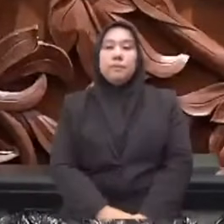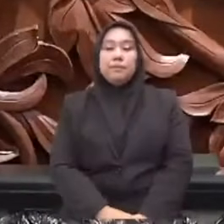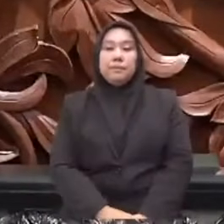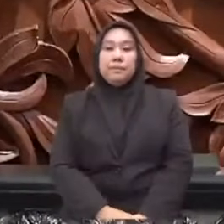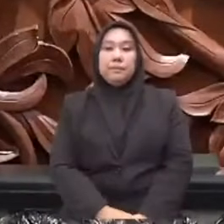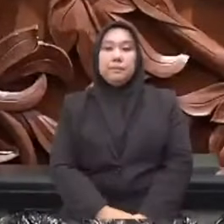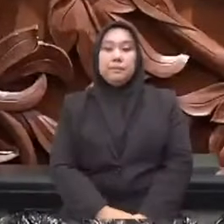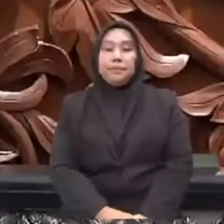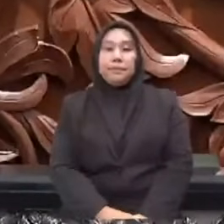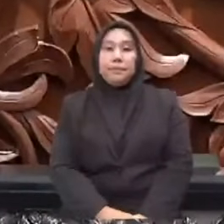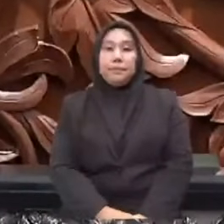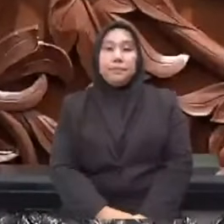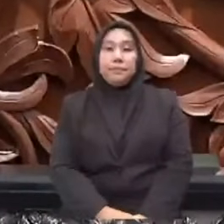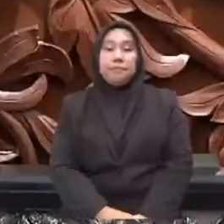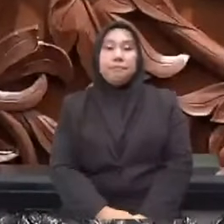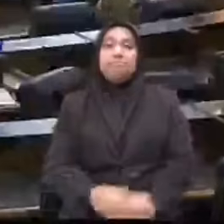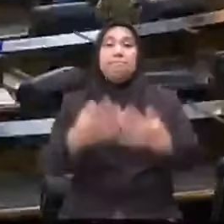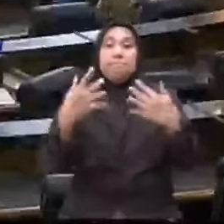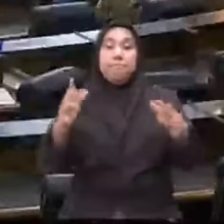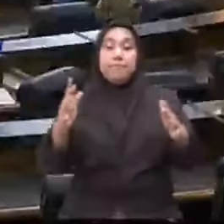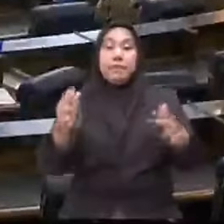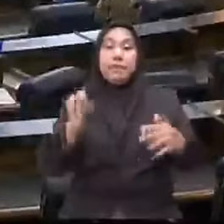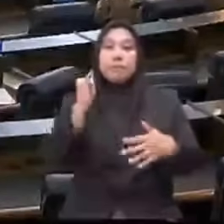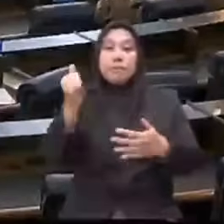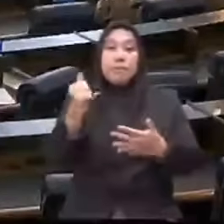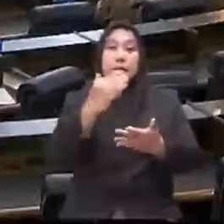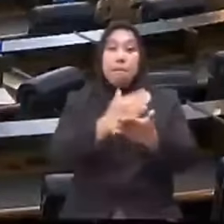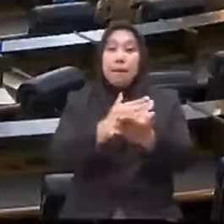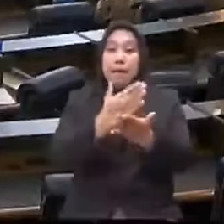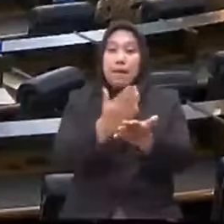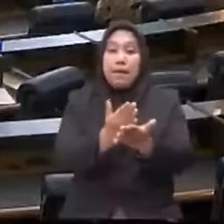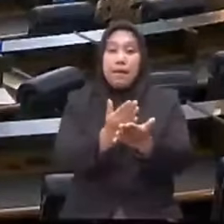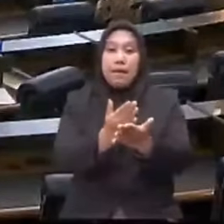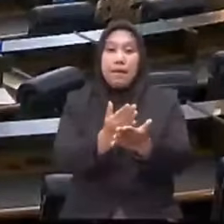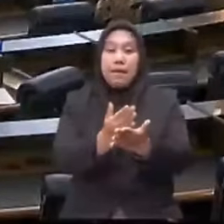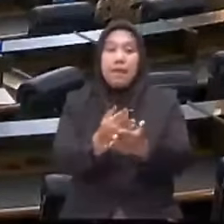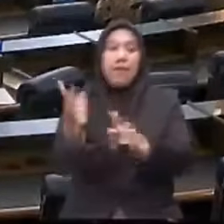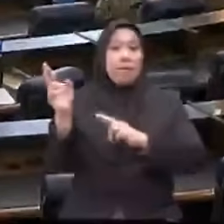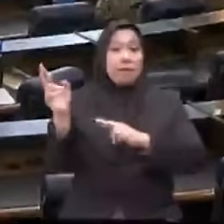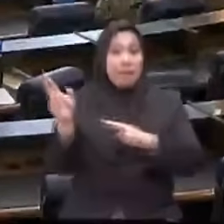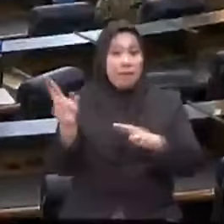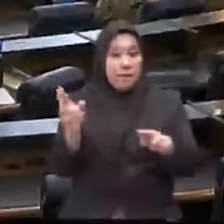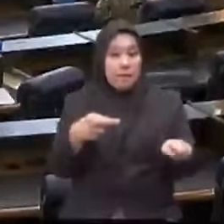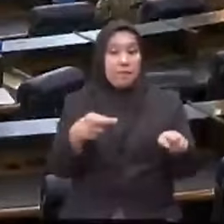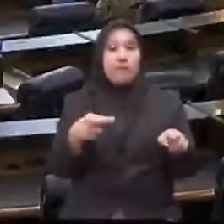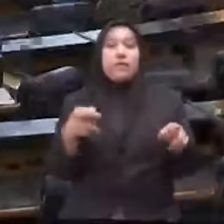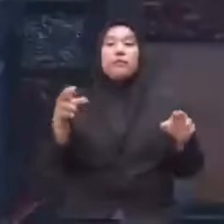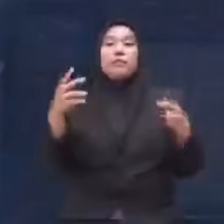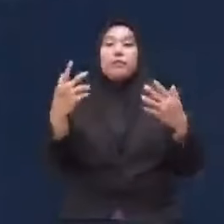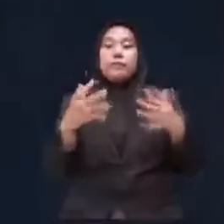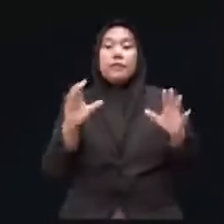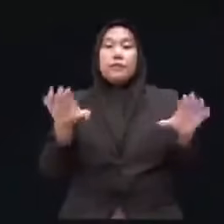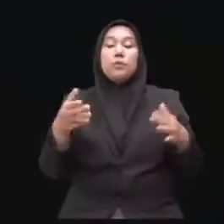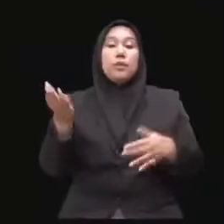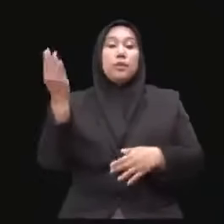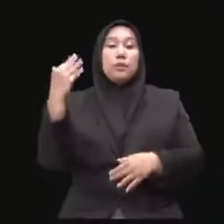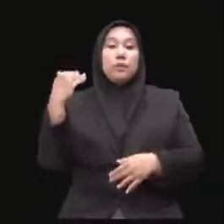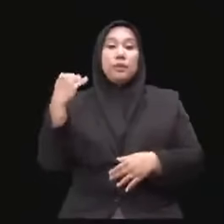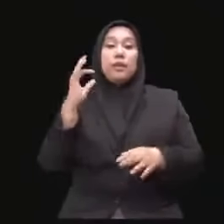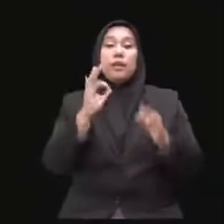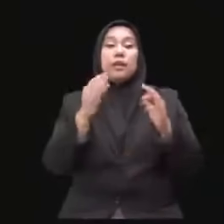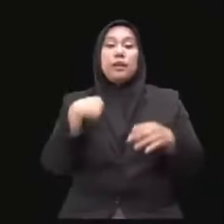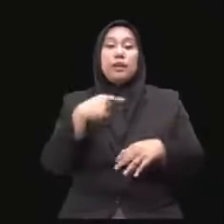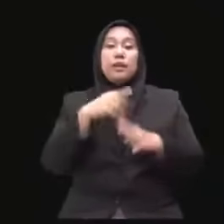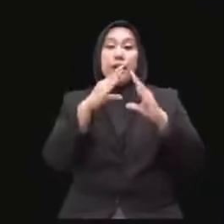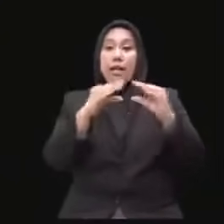Sebab selepas ini kita akan pergi bajet. Saya minta dirancang yang pernah dibuat dulu, dirancang supaya kalau kita habis